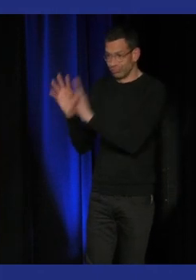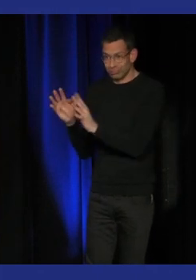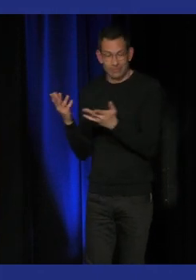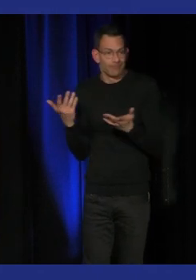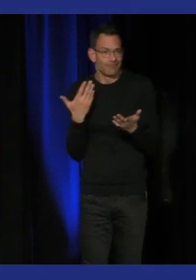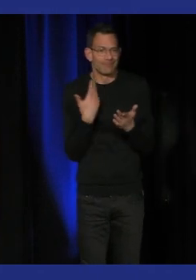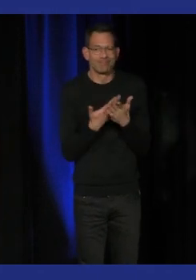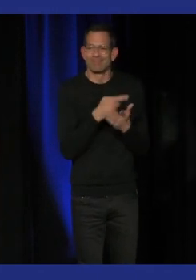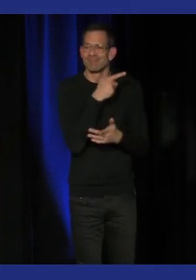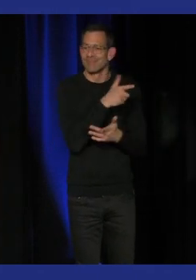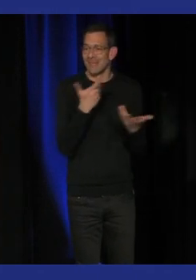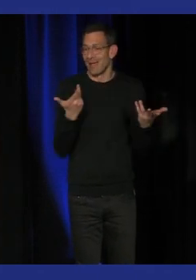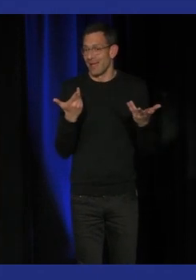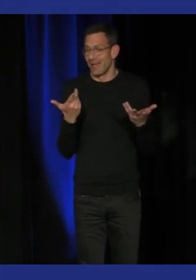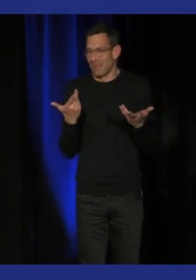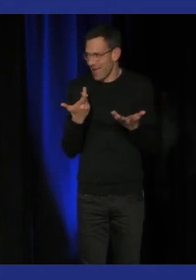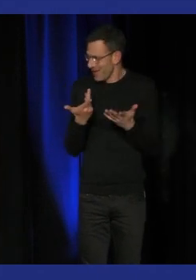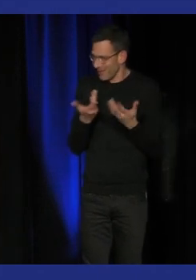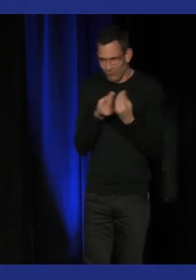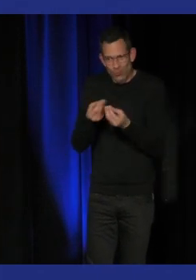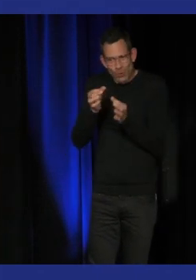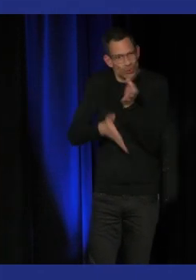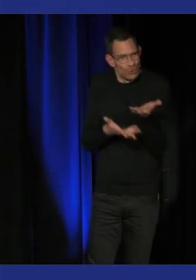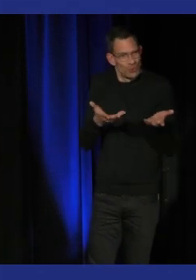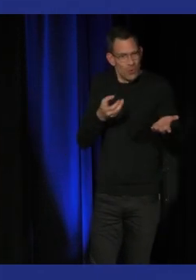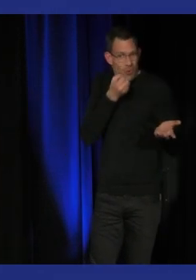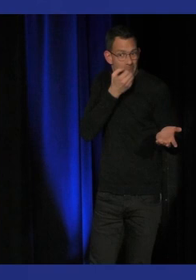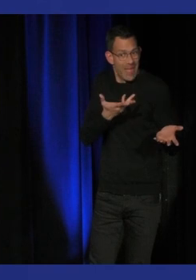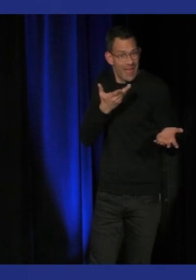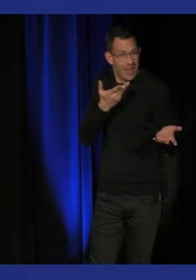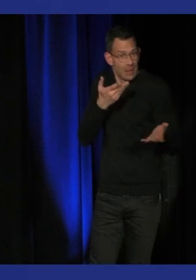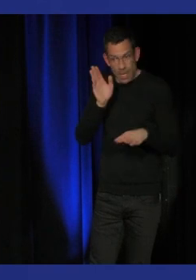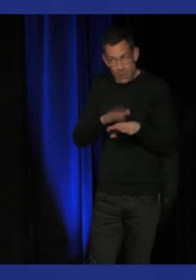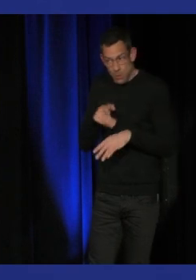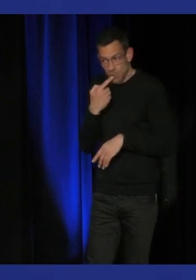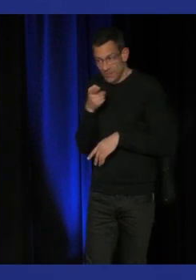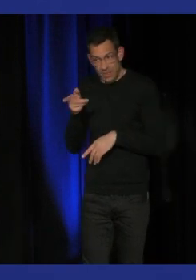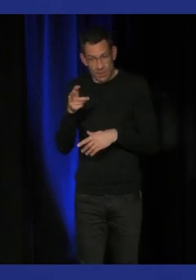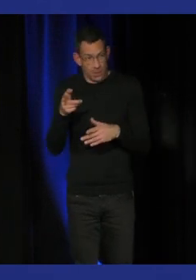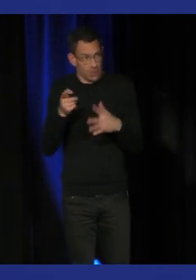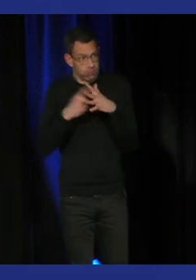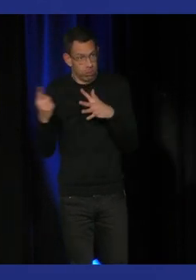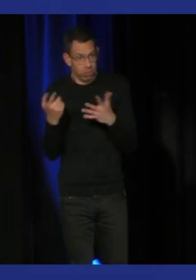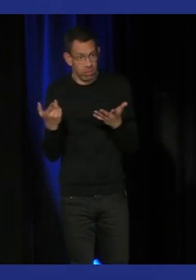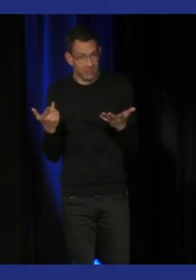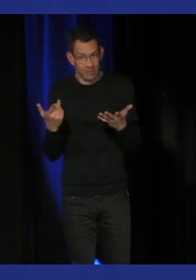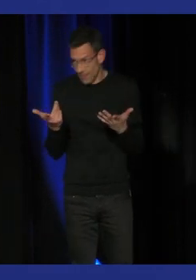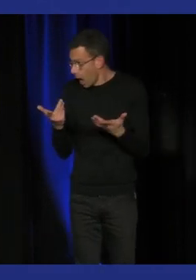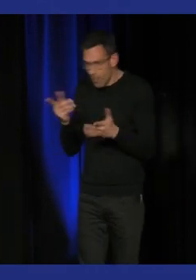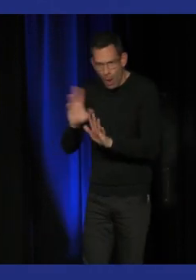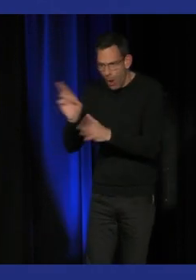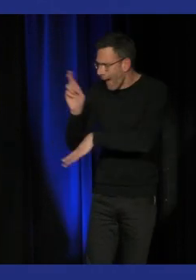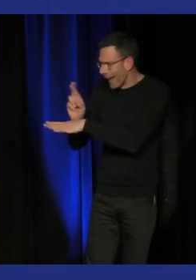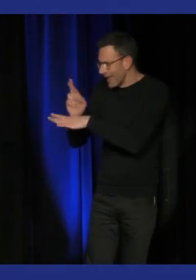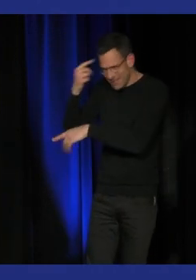problèmes, c'est une manière d'exclure, tout en ayant de bonnes intentions, en se disant voilà, on va avoir la boîte de nuit pour nous tout seuls,